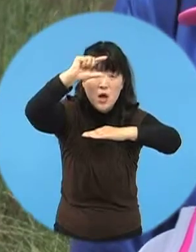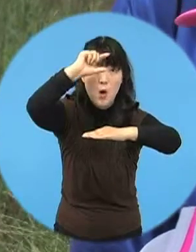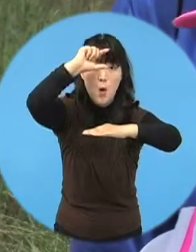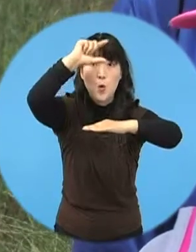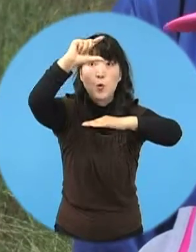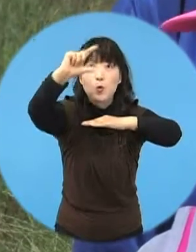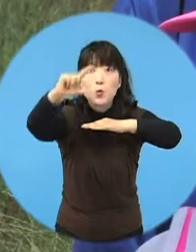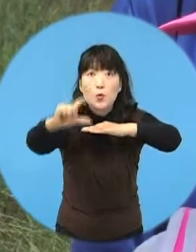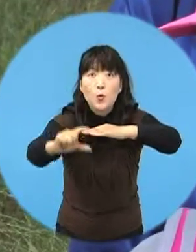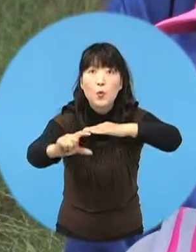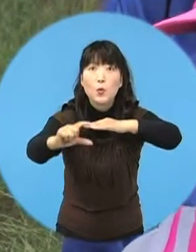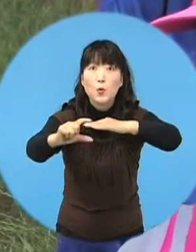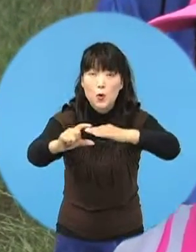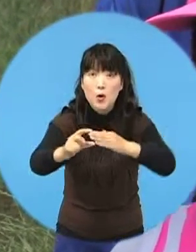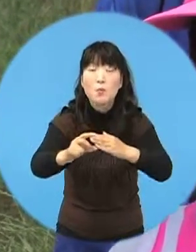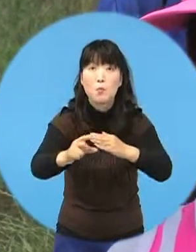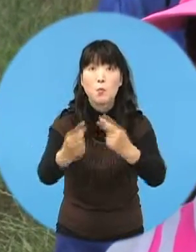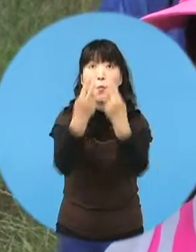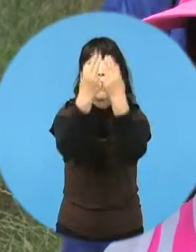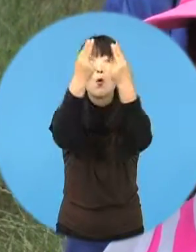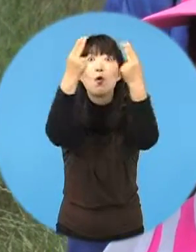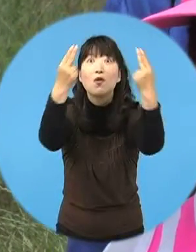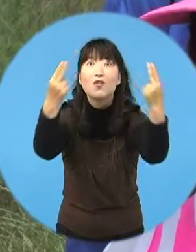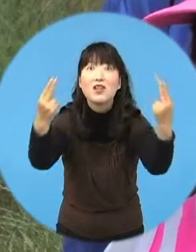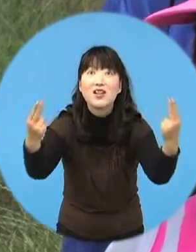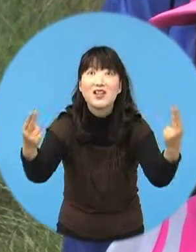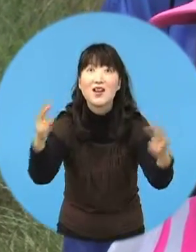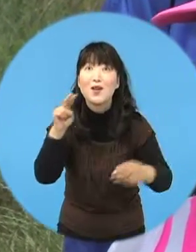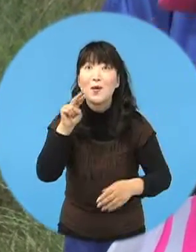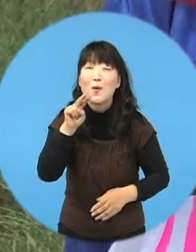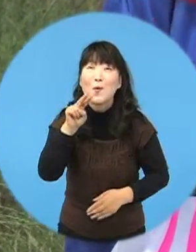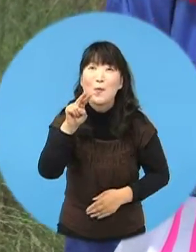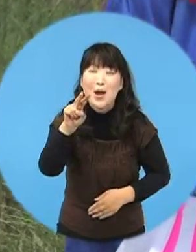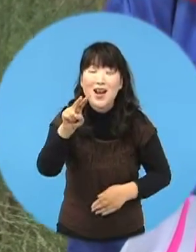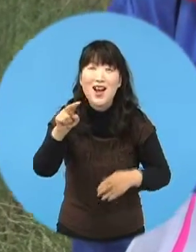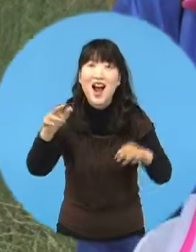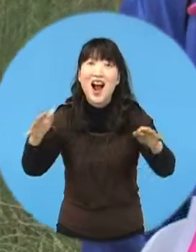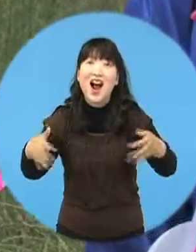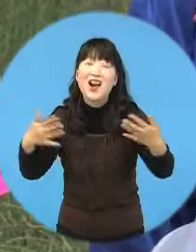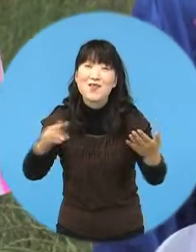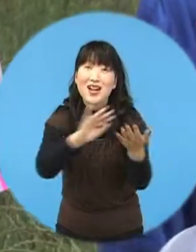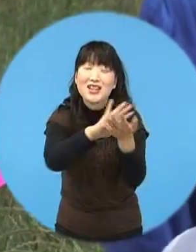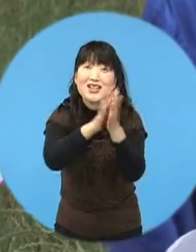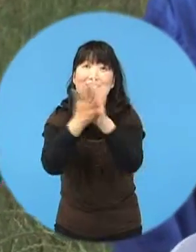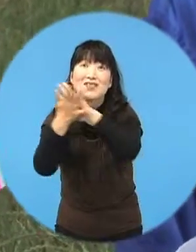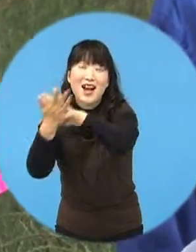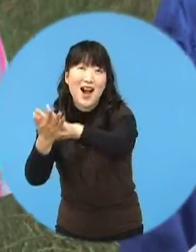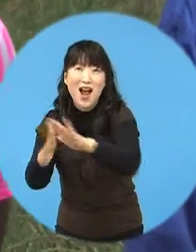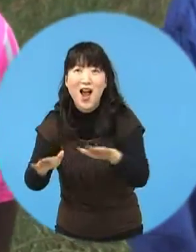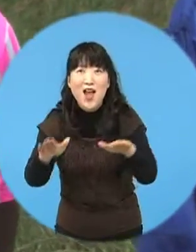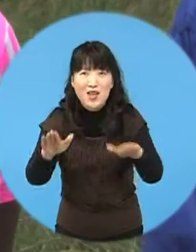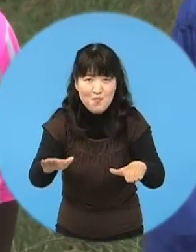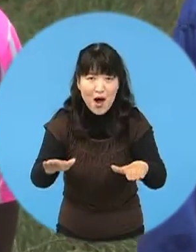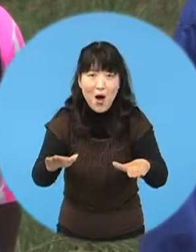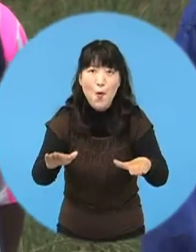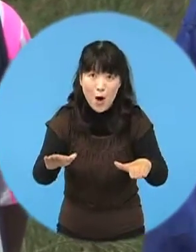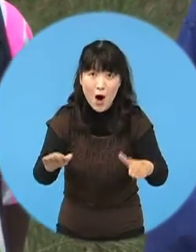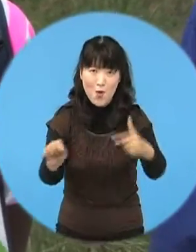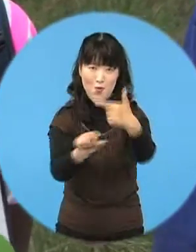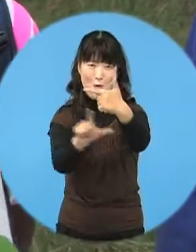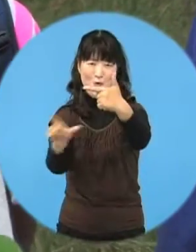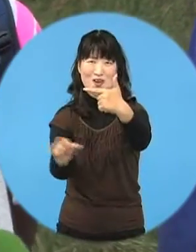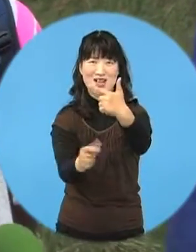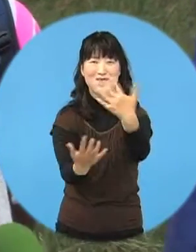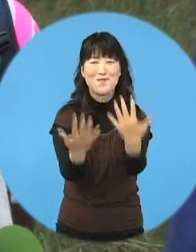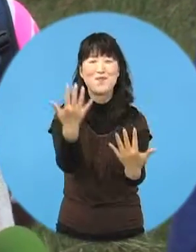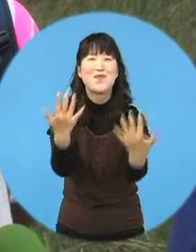しっかり見られる場所なので、富士山も見えて、はい、春は桜が咲き、もう今の時期は緑がいっぱい